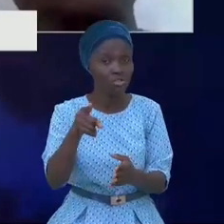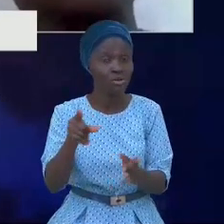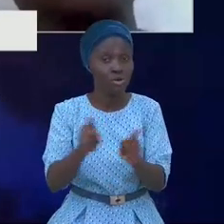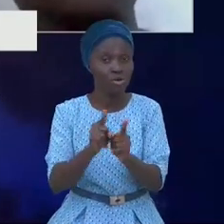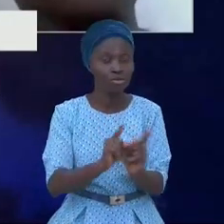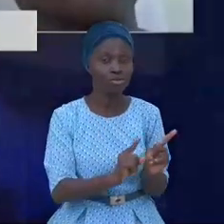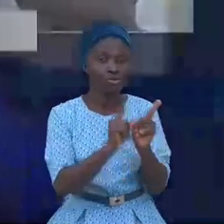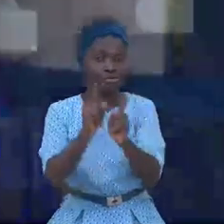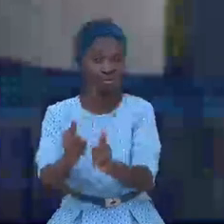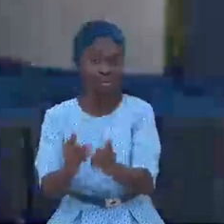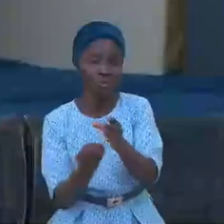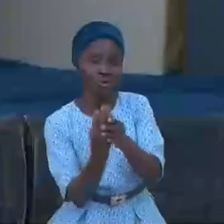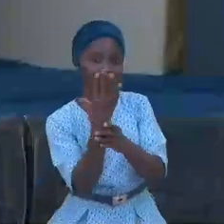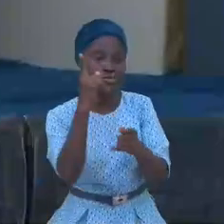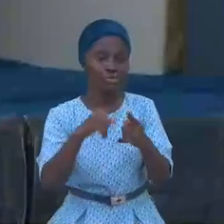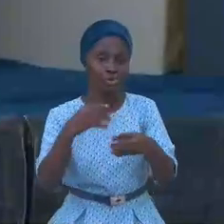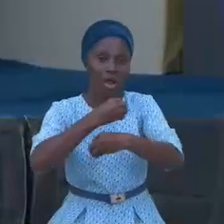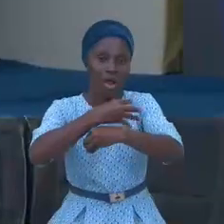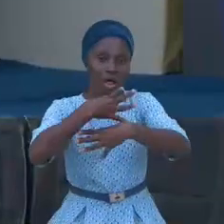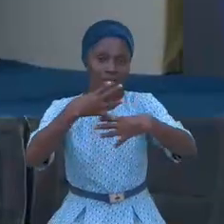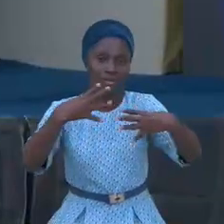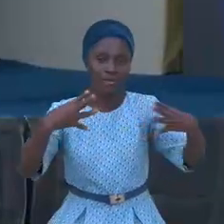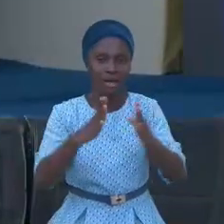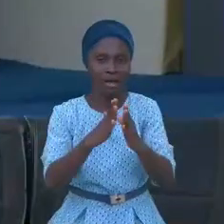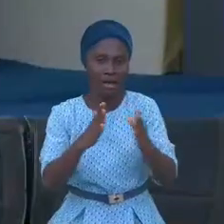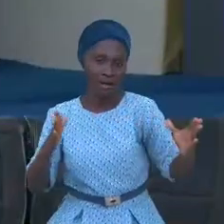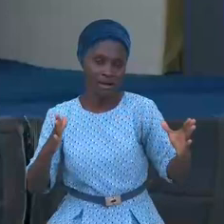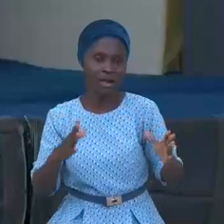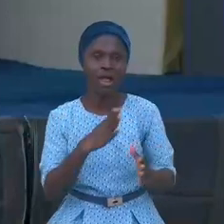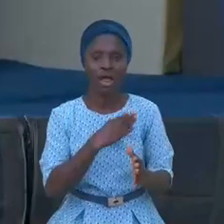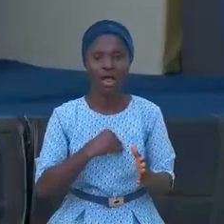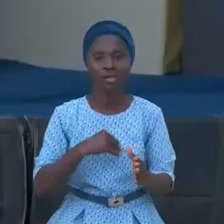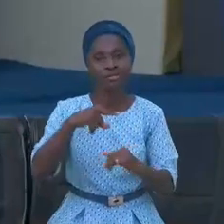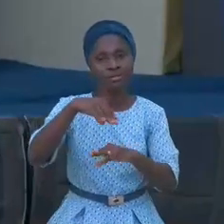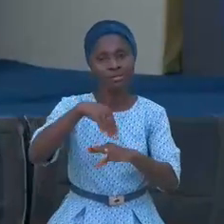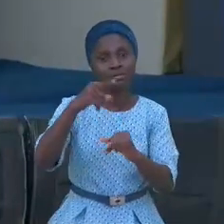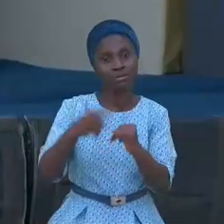essaies d'élargir. Et quand tu le fais, finalement,